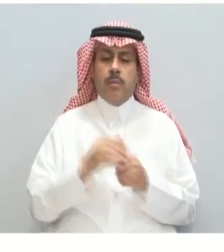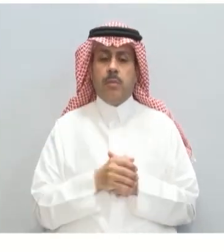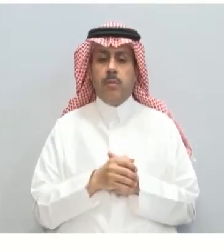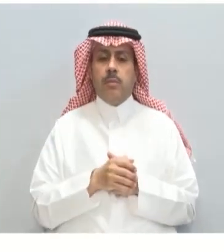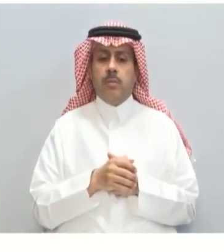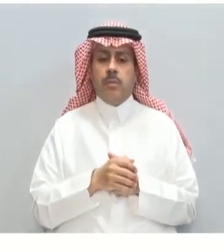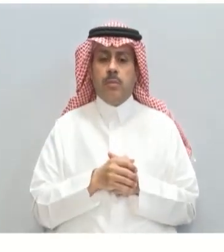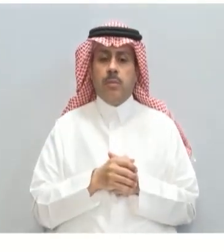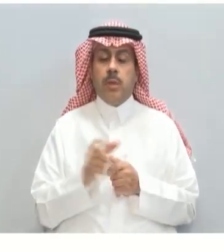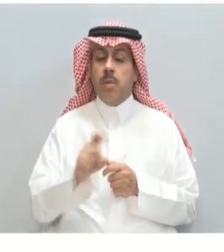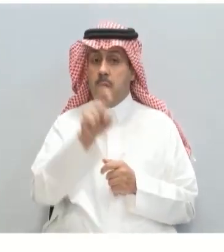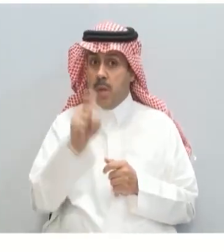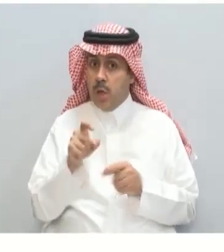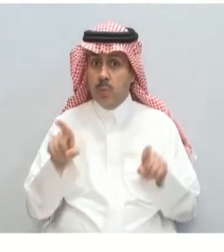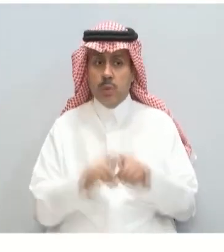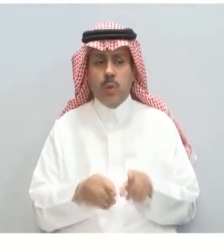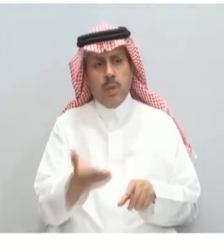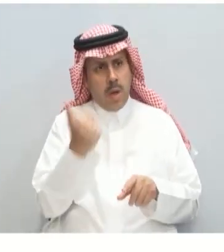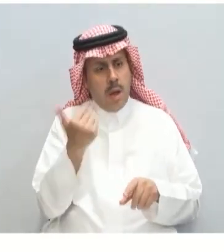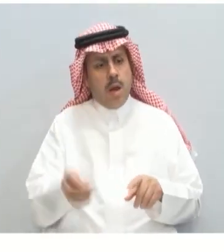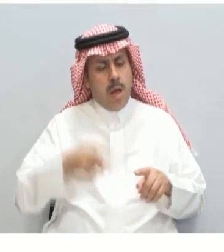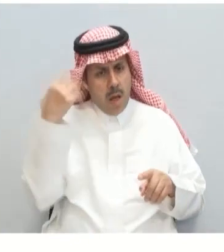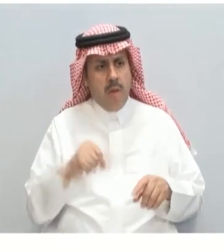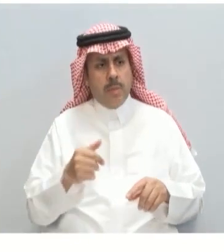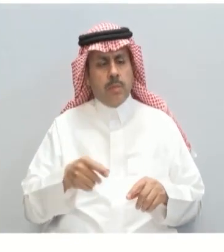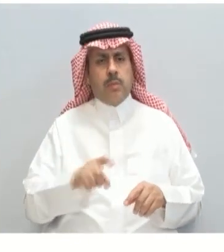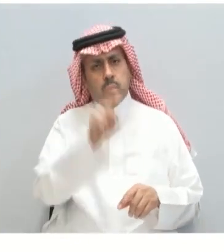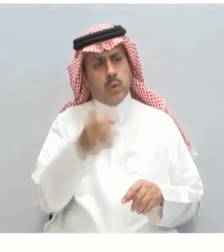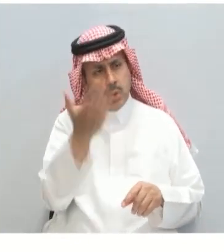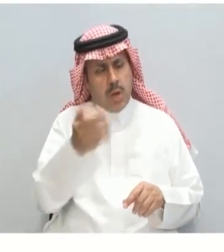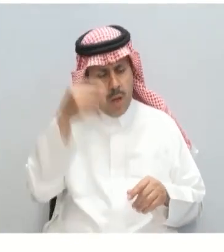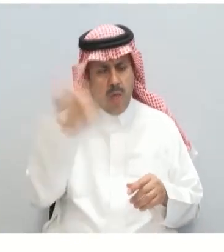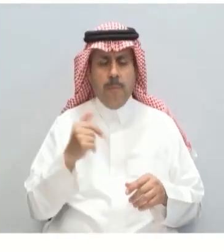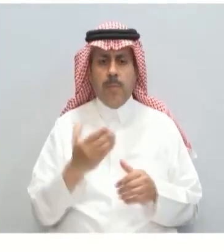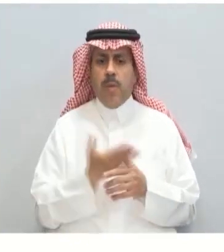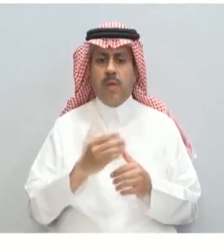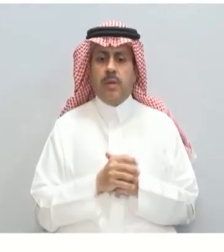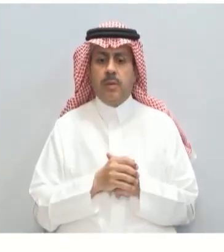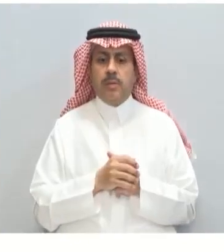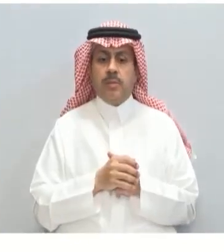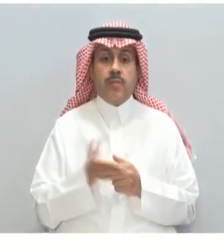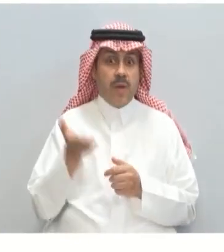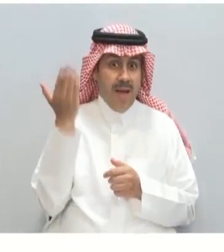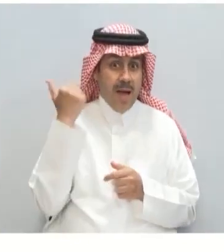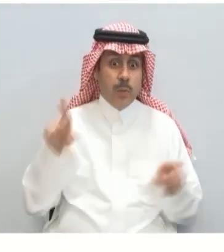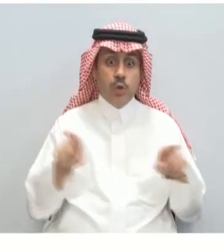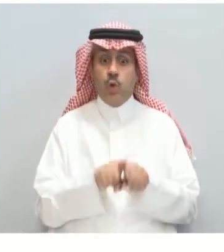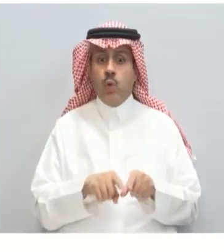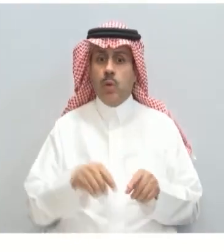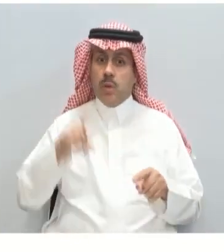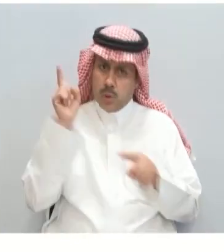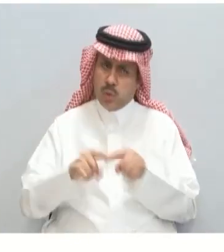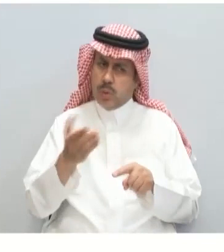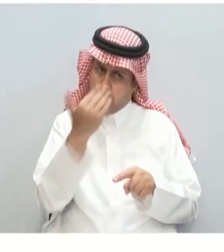ايها الطلاب والطالبات من خلال التامل والنظر في الايات الجواب كما تعلمون كان المشركون